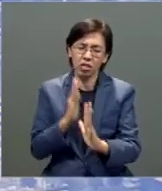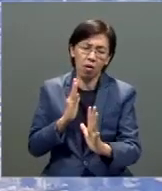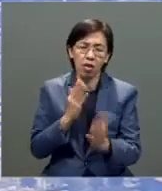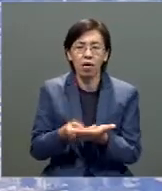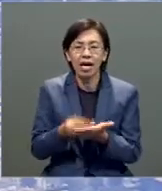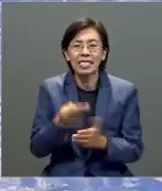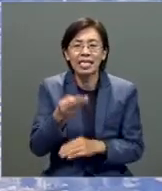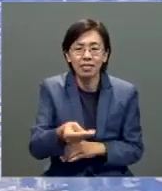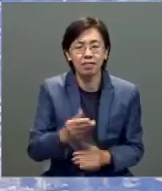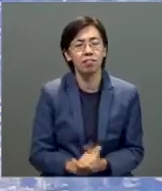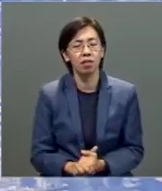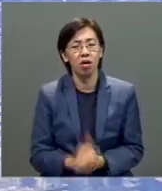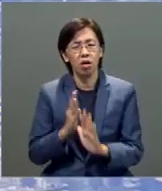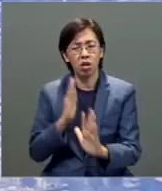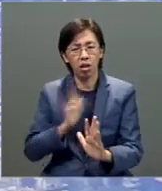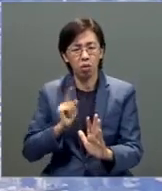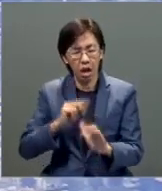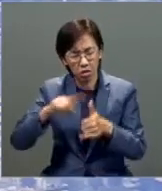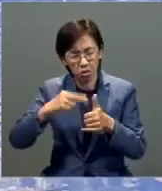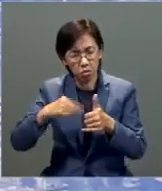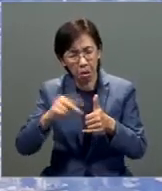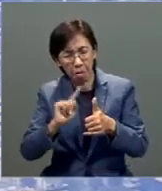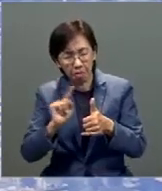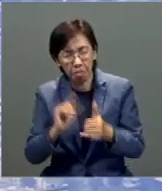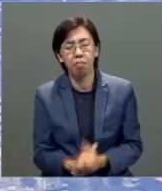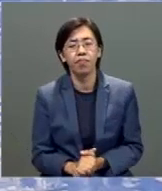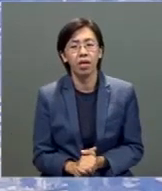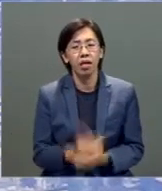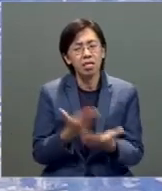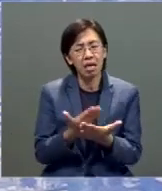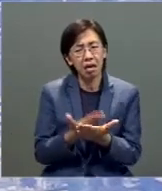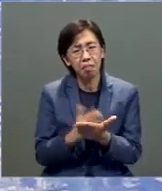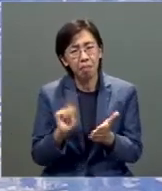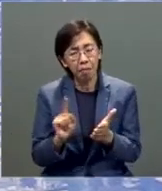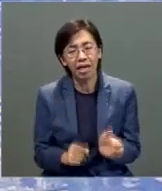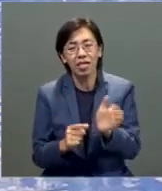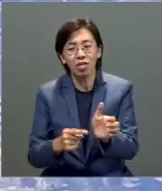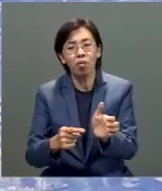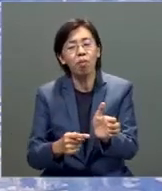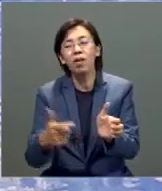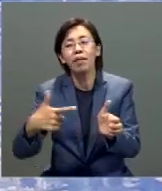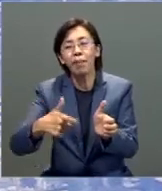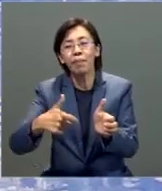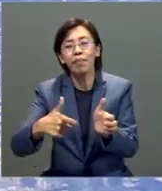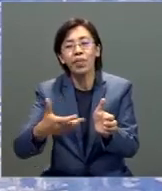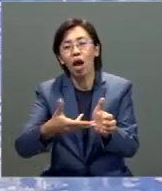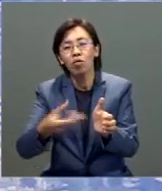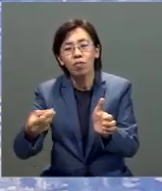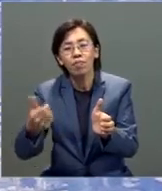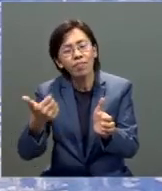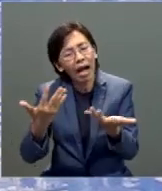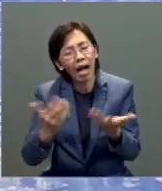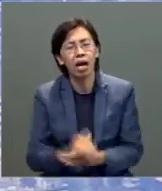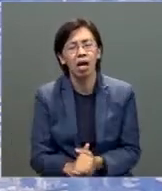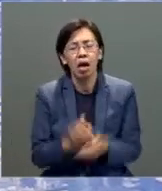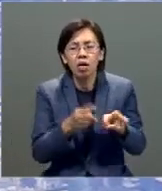ะครับจะต้องมีการสแกนจะใช้เงินอิเล็กทรอนิกส์หรือจะใช้เงินอะไรทั้งหลายเหล่านี้ก็ต้องให้ทาง